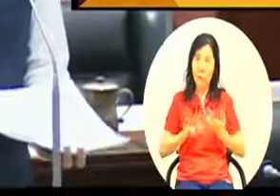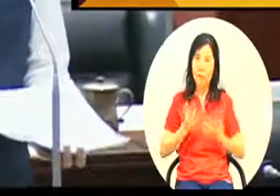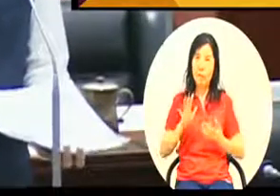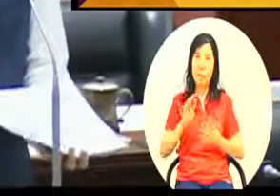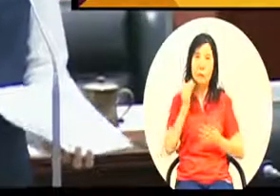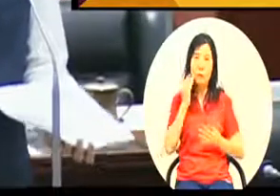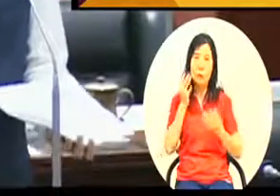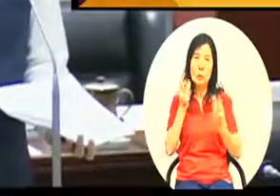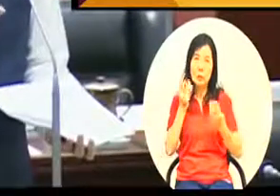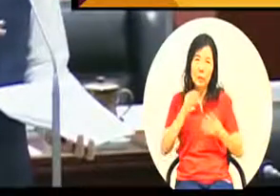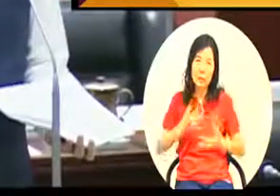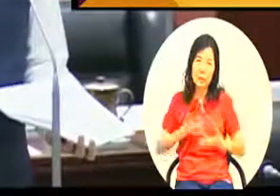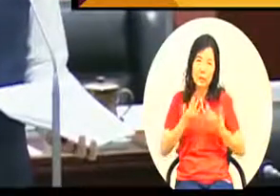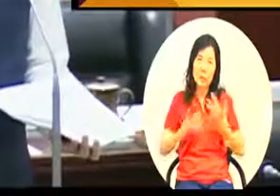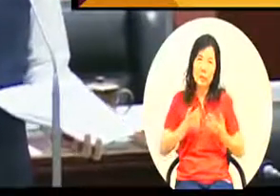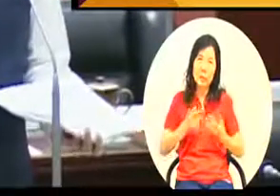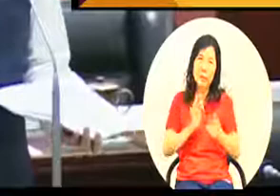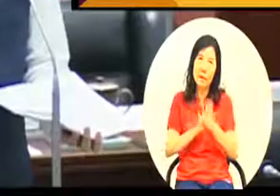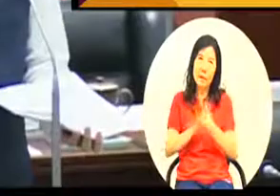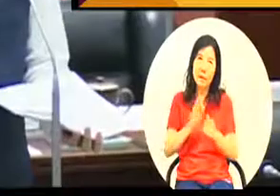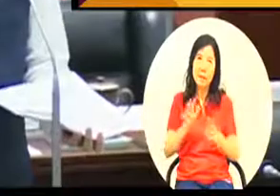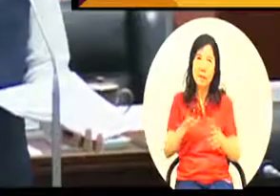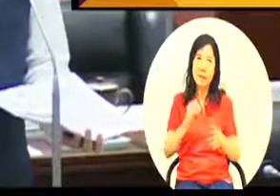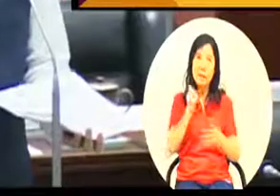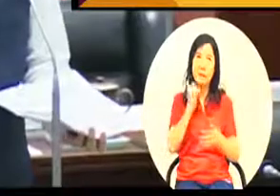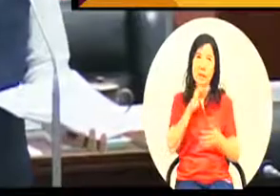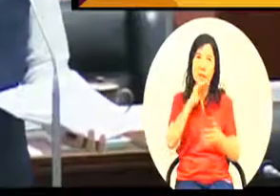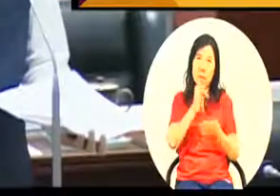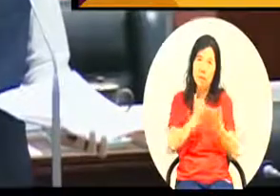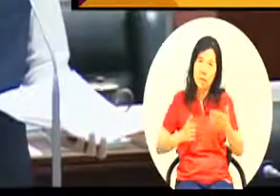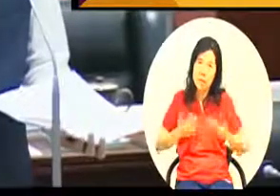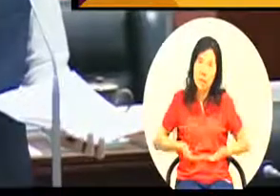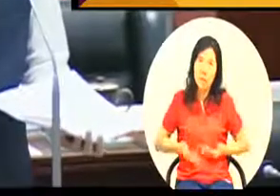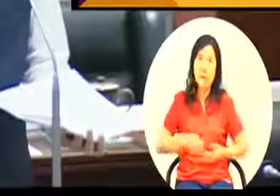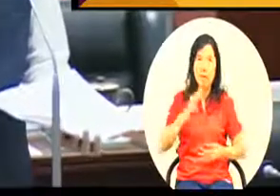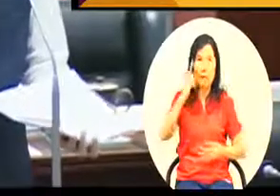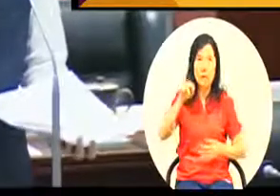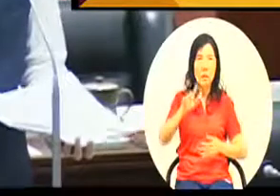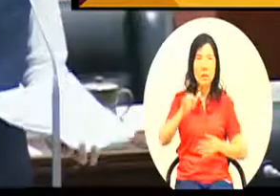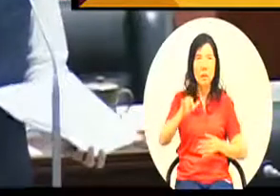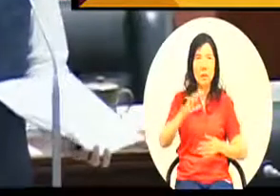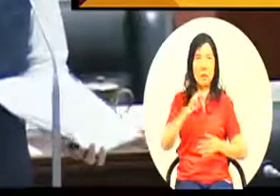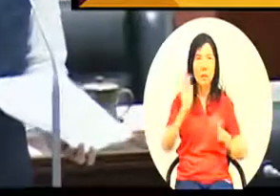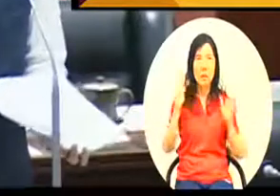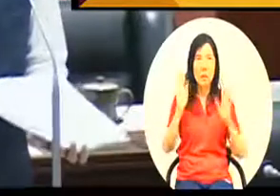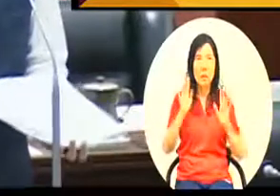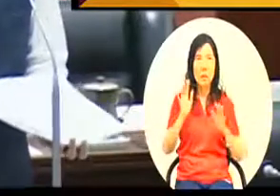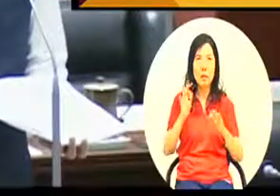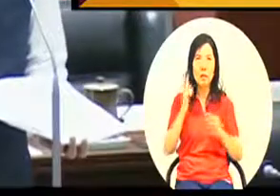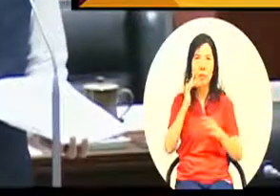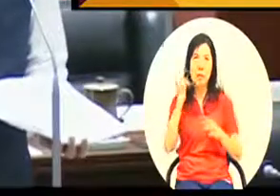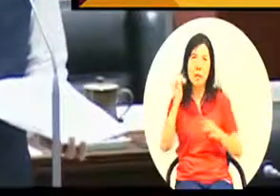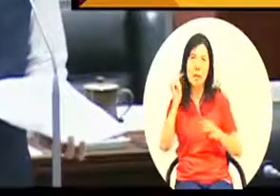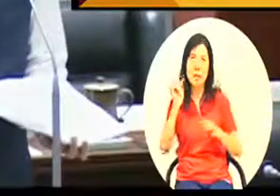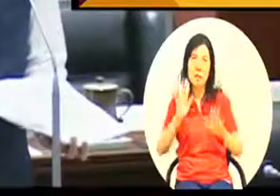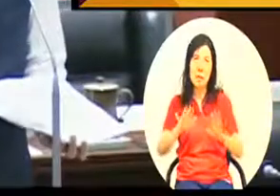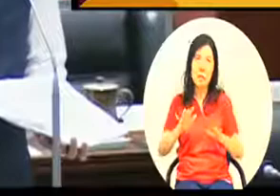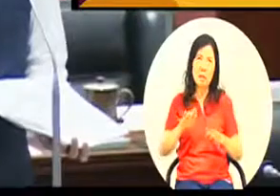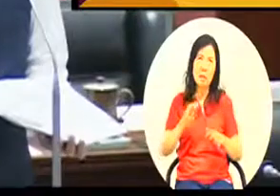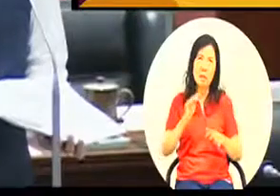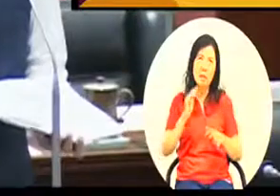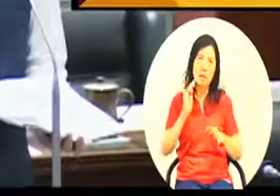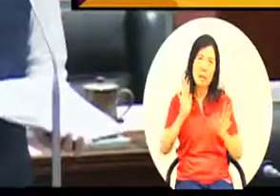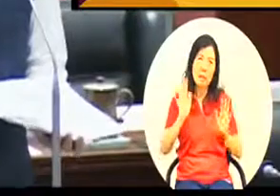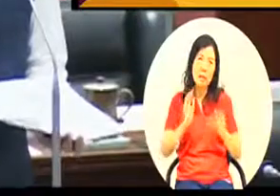没有热忱，他们只能等退休，或者是他们基本上还年轻，基本上但是就是觉得你们的老师小孩子父母亲现在把小孩子当成